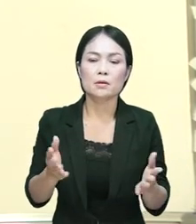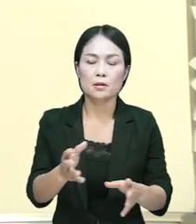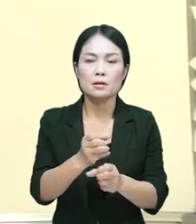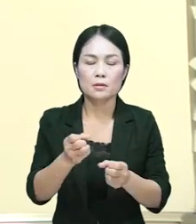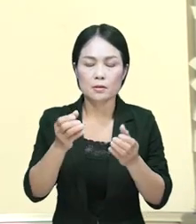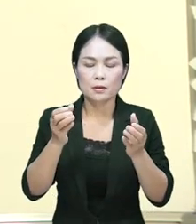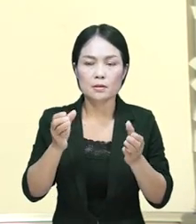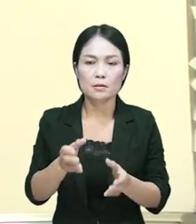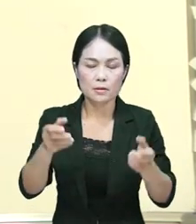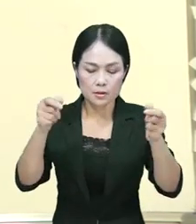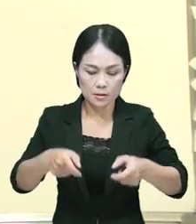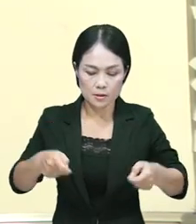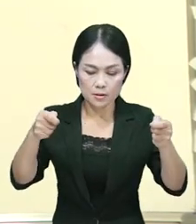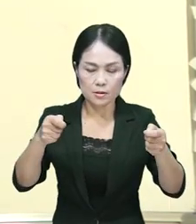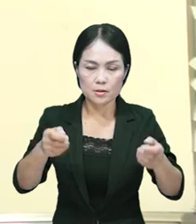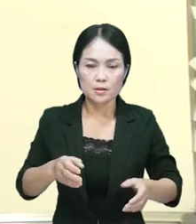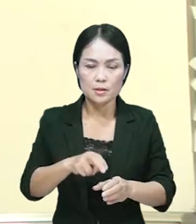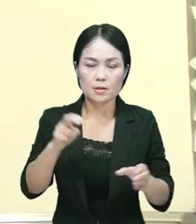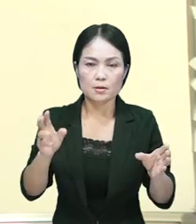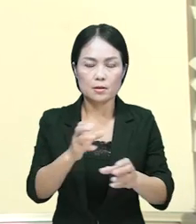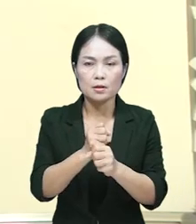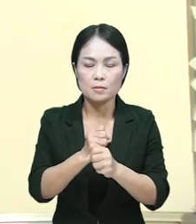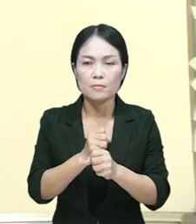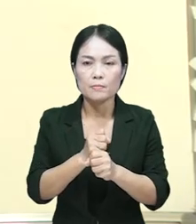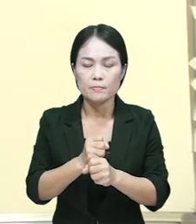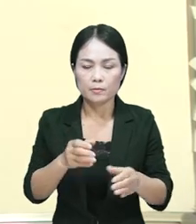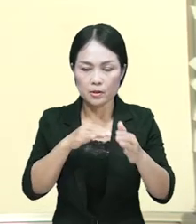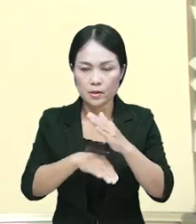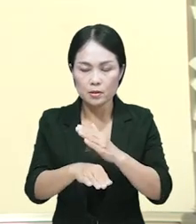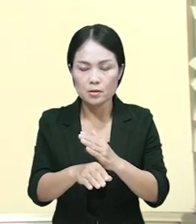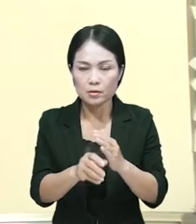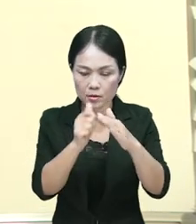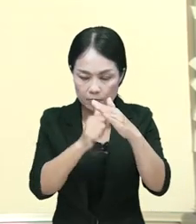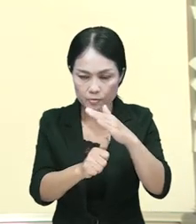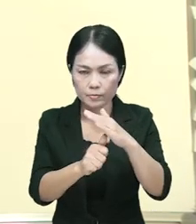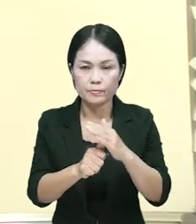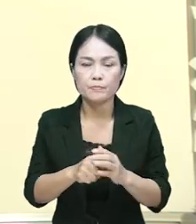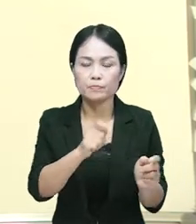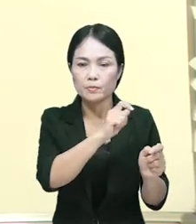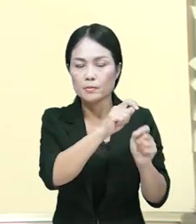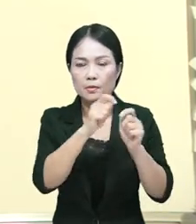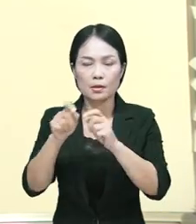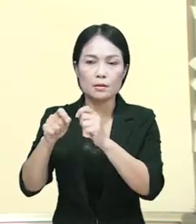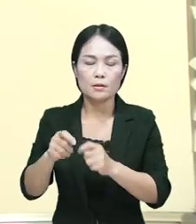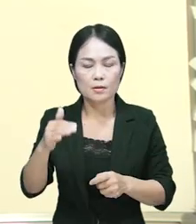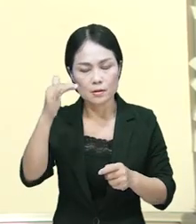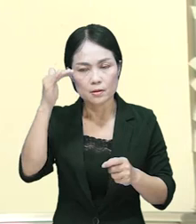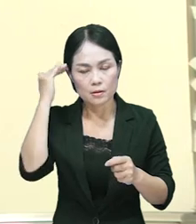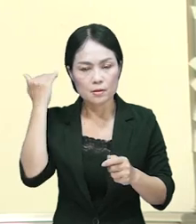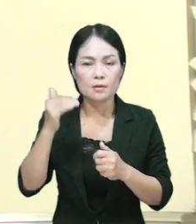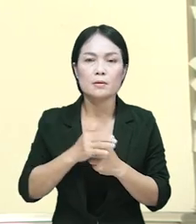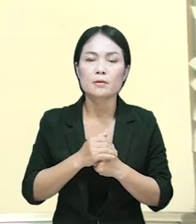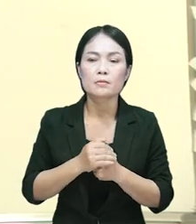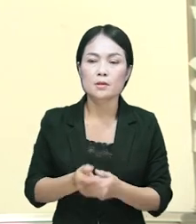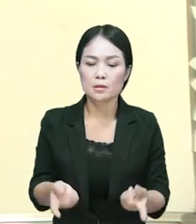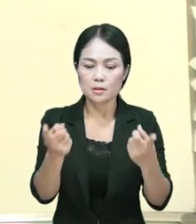កឆ្នាំងចេញបានក៏វាទៅពួនក្នុងមុងលុះប្តីត្រឡប់មកពីភ្ជួរ